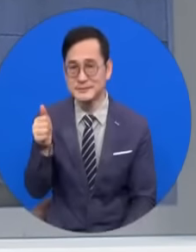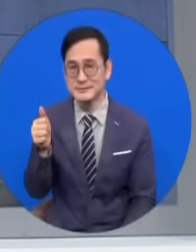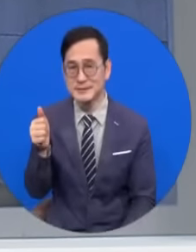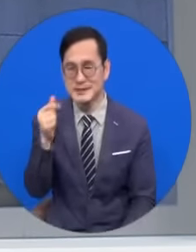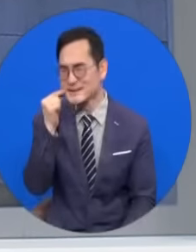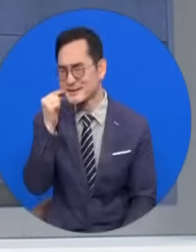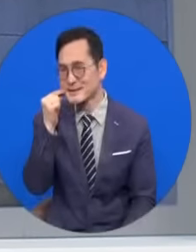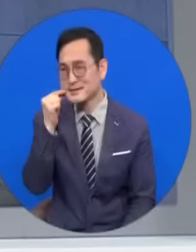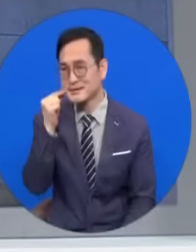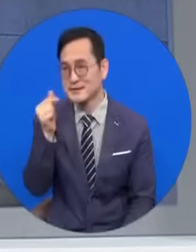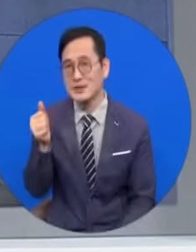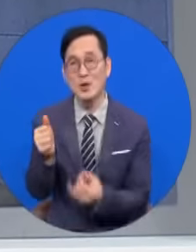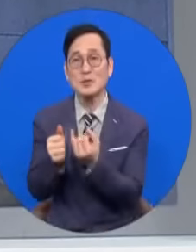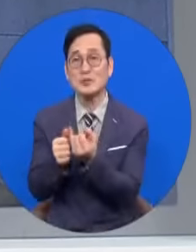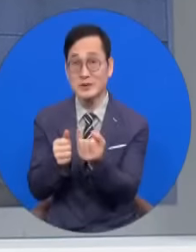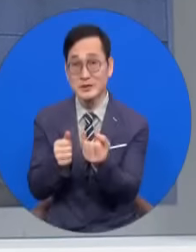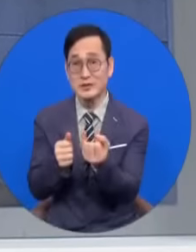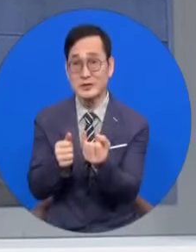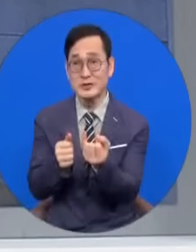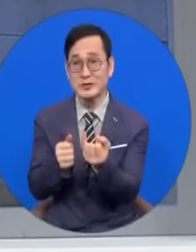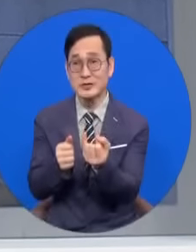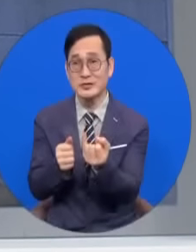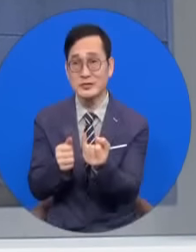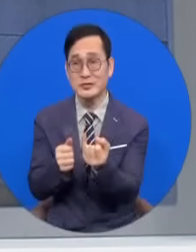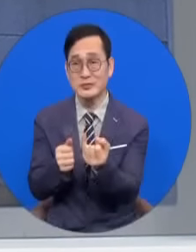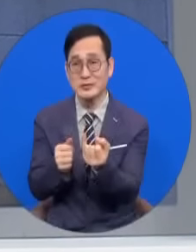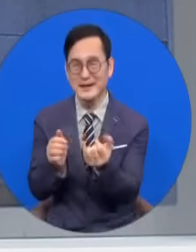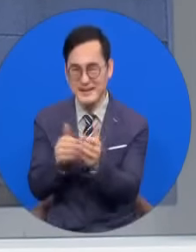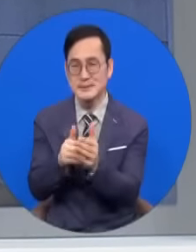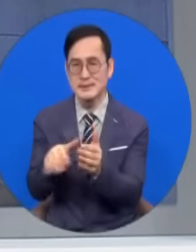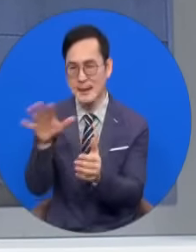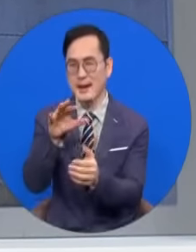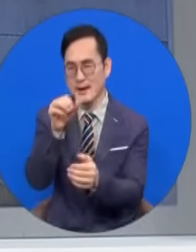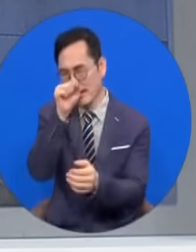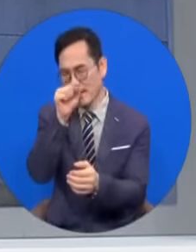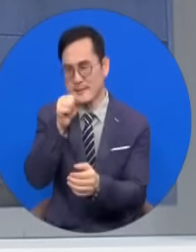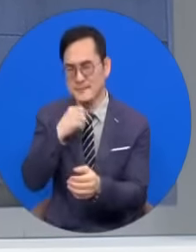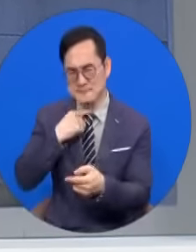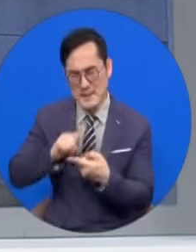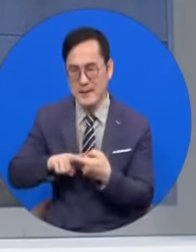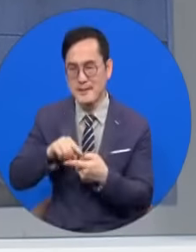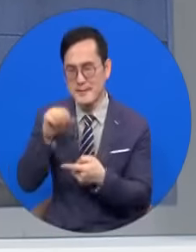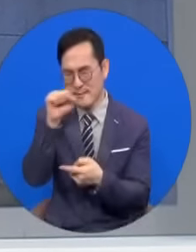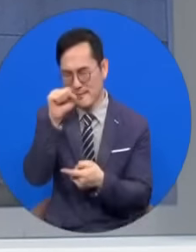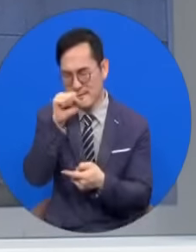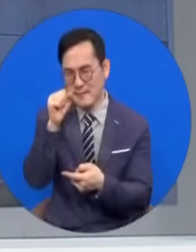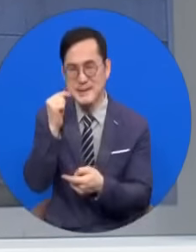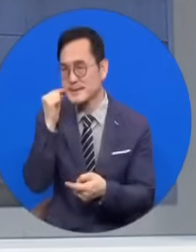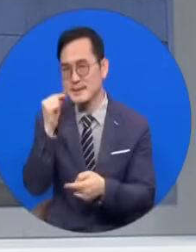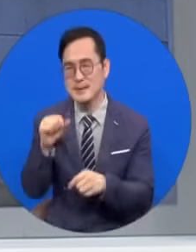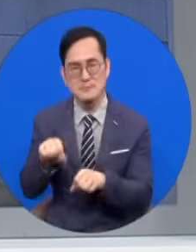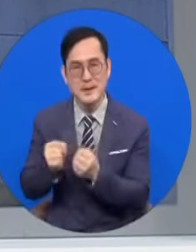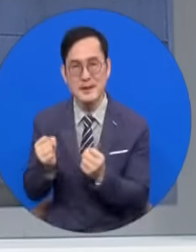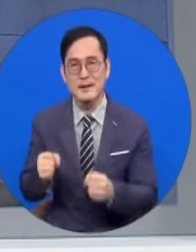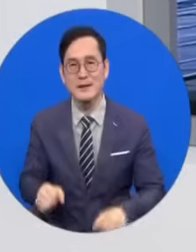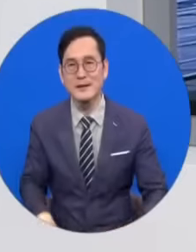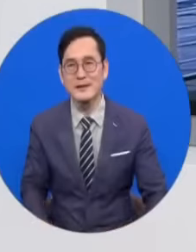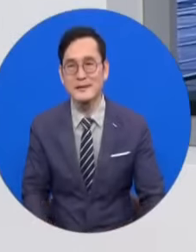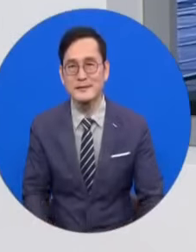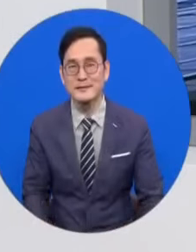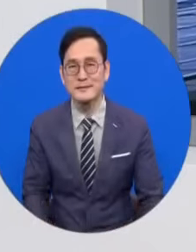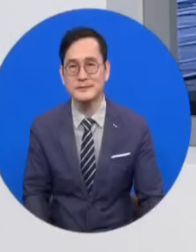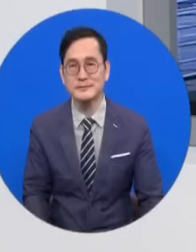그때 당시 영부인 어떤 미쉘 오바마에 대한 국민들 인기도 상당 했었어요 그니까 지금 해리스